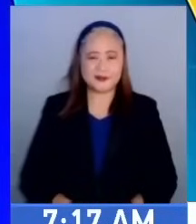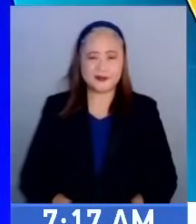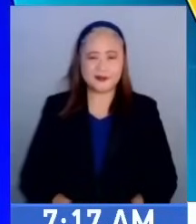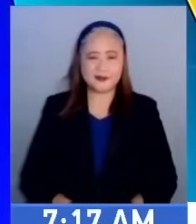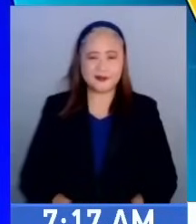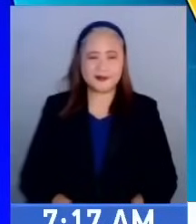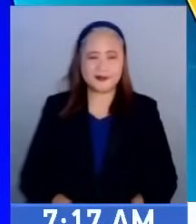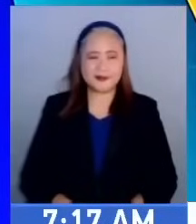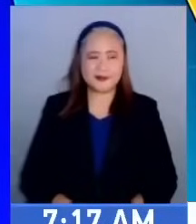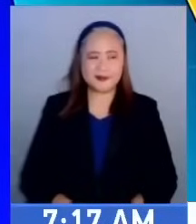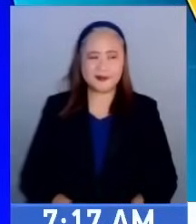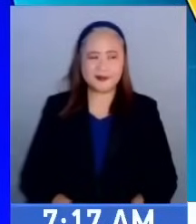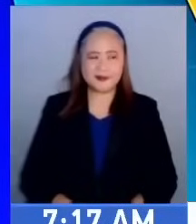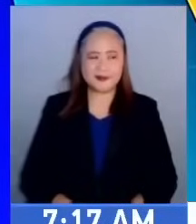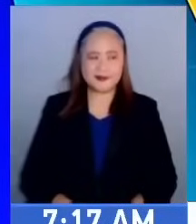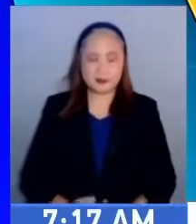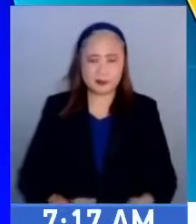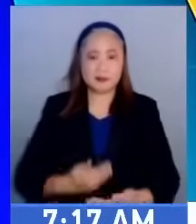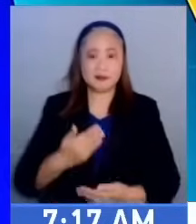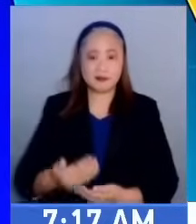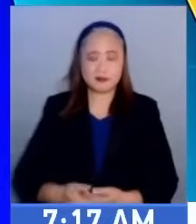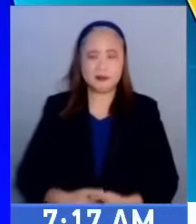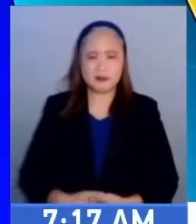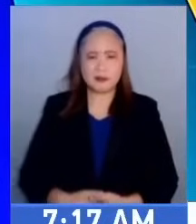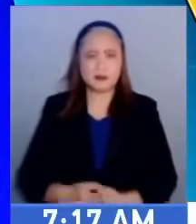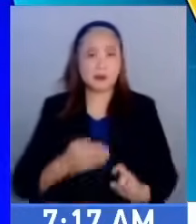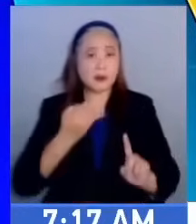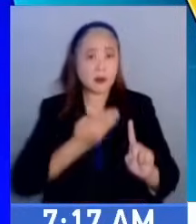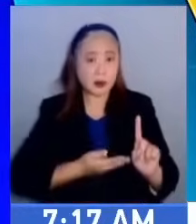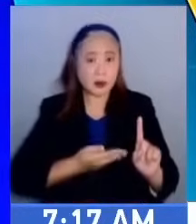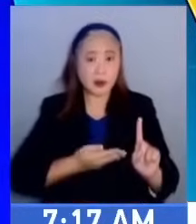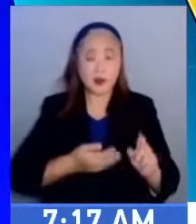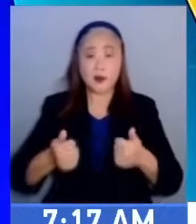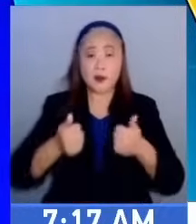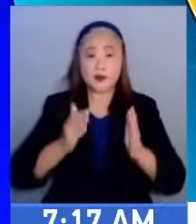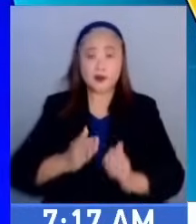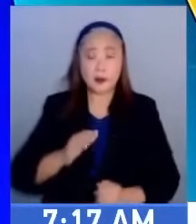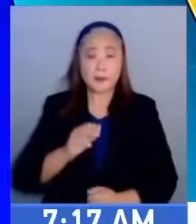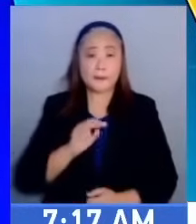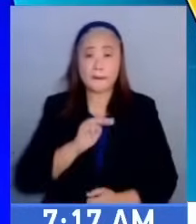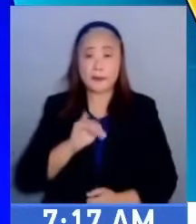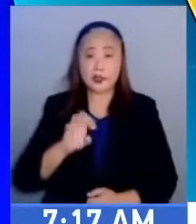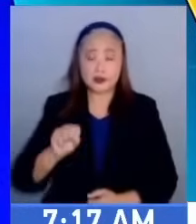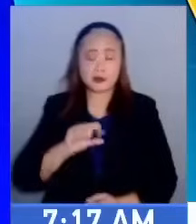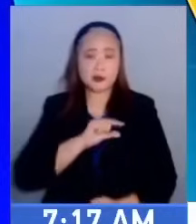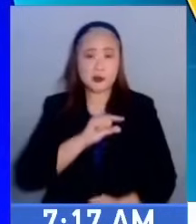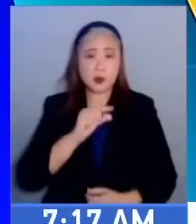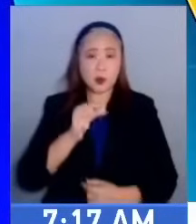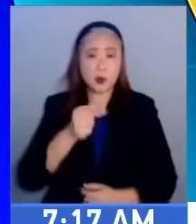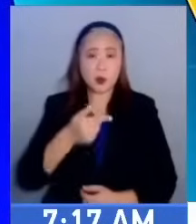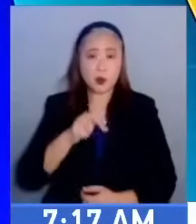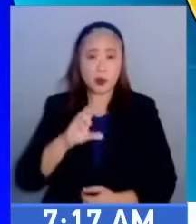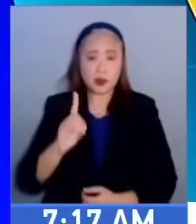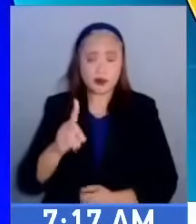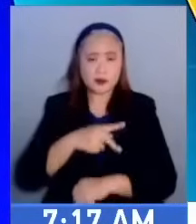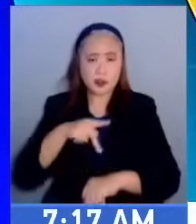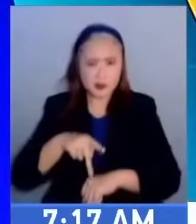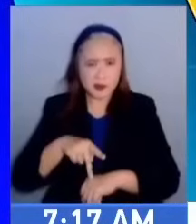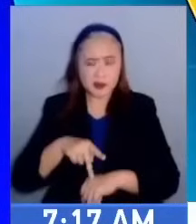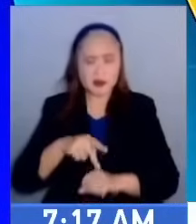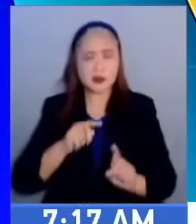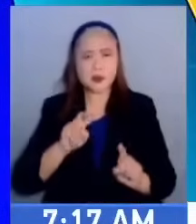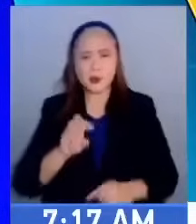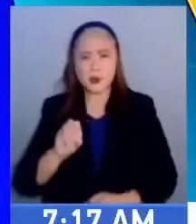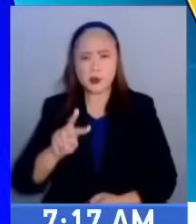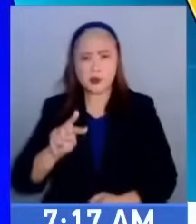hinahanap pa rin ang isang kandidata ng Miss grand Philippines 2023 na ilang araw ng nawawala sa Batangas na ospital naman ng